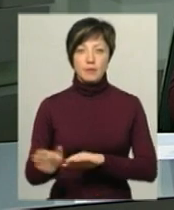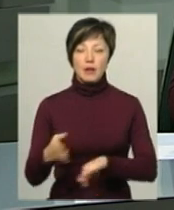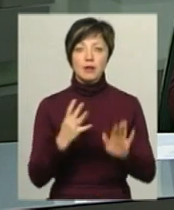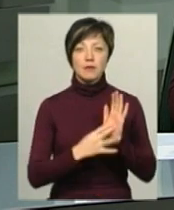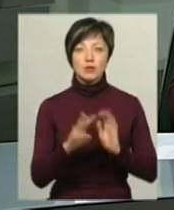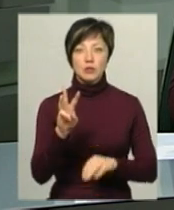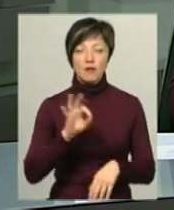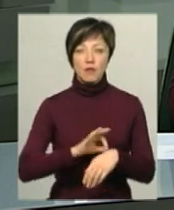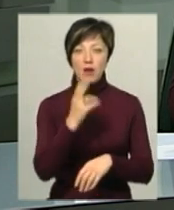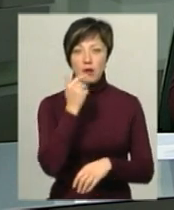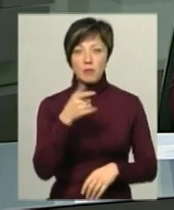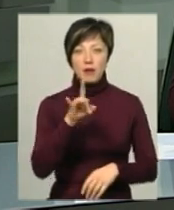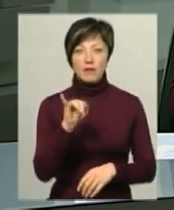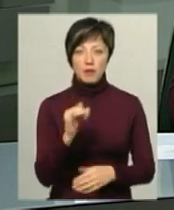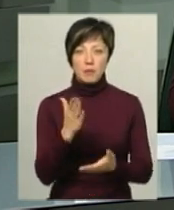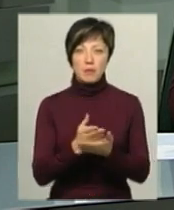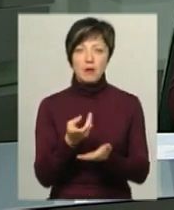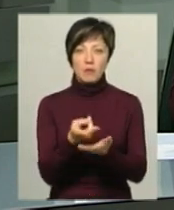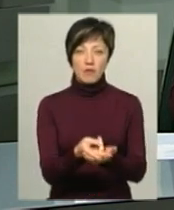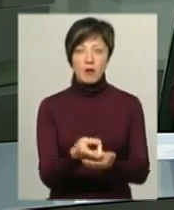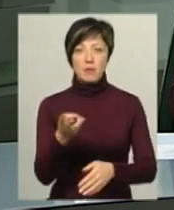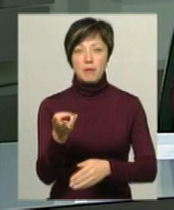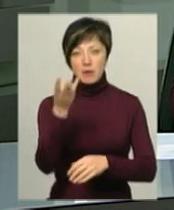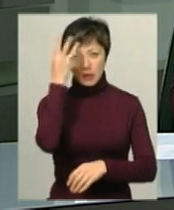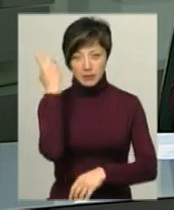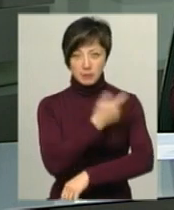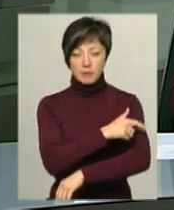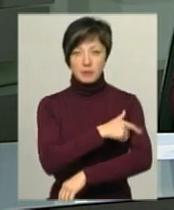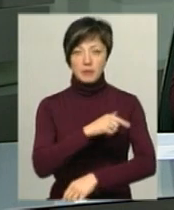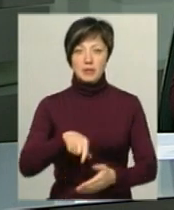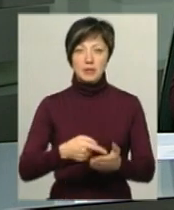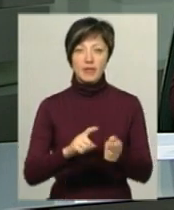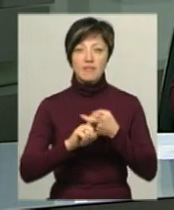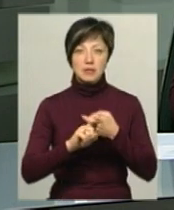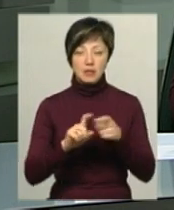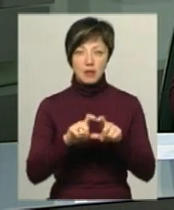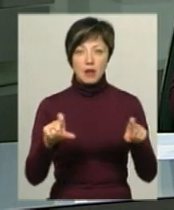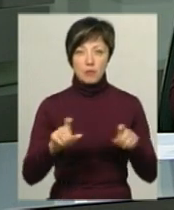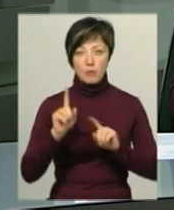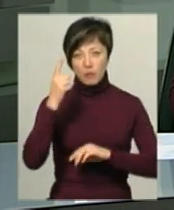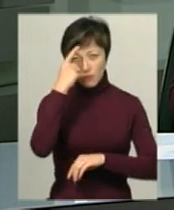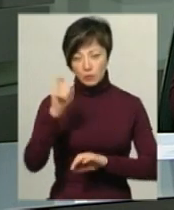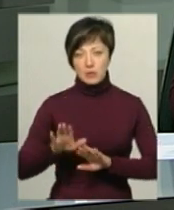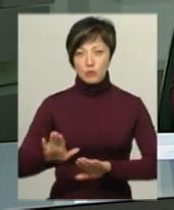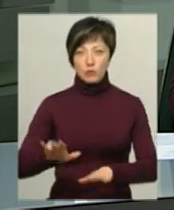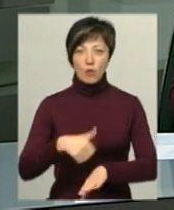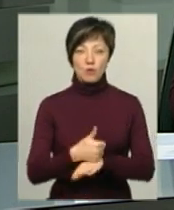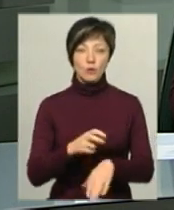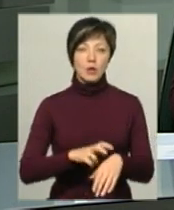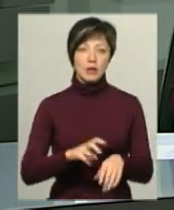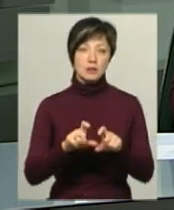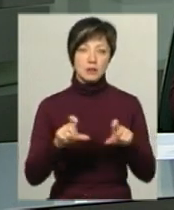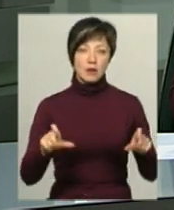93 хворих на грип та ГРВІ перебувають в Хмельницькій міській інфекційній лікарні. Про це повідомила заступник головного лікаря